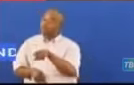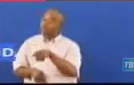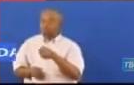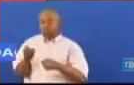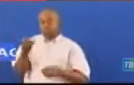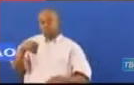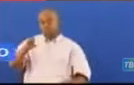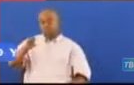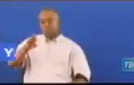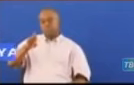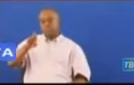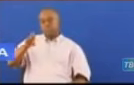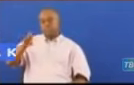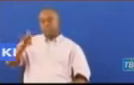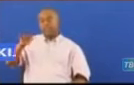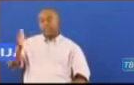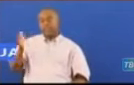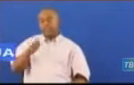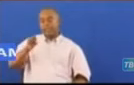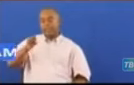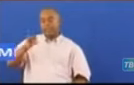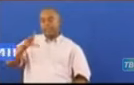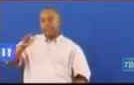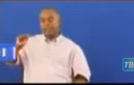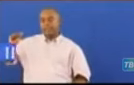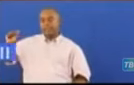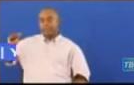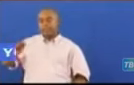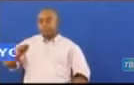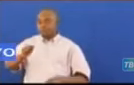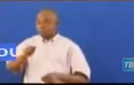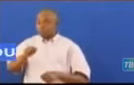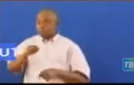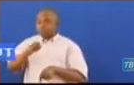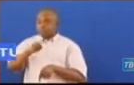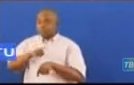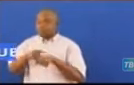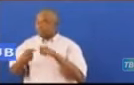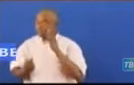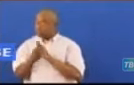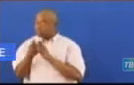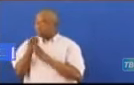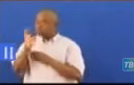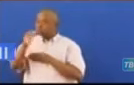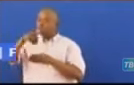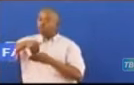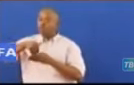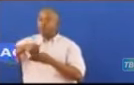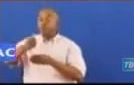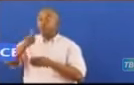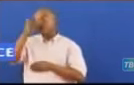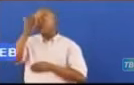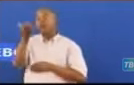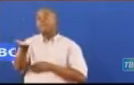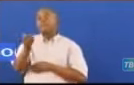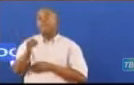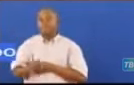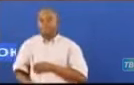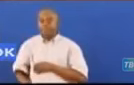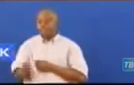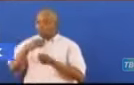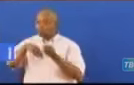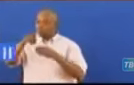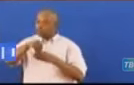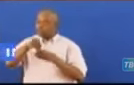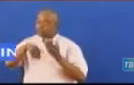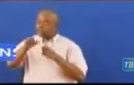Sla, na hata tukio lilipotokea nilimwandikia ujumbe, anajua, zaidi